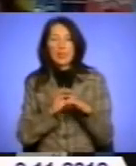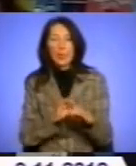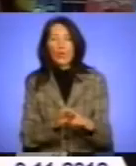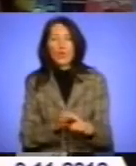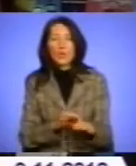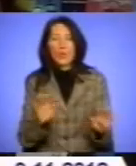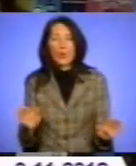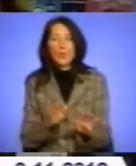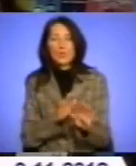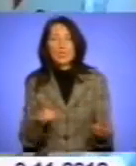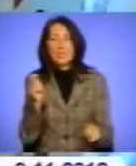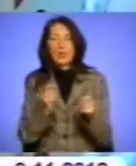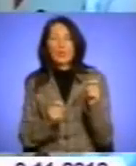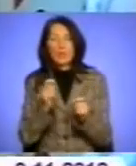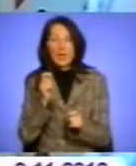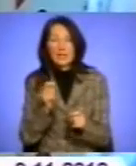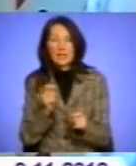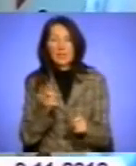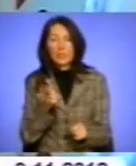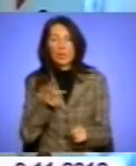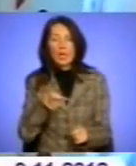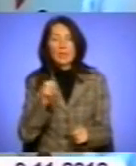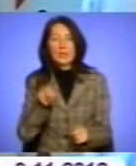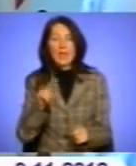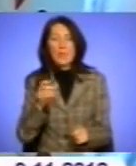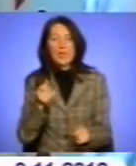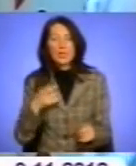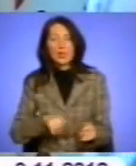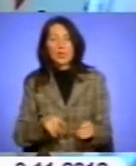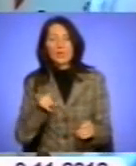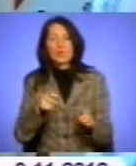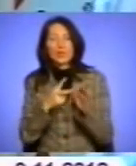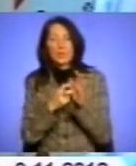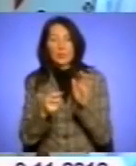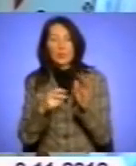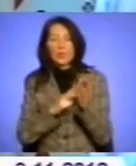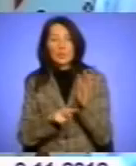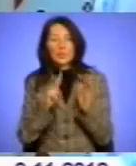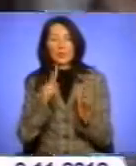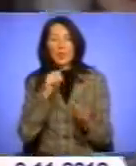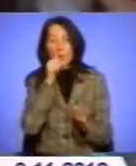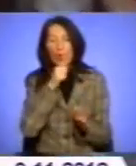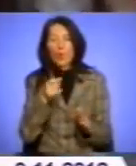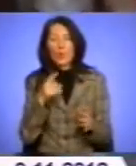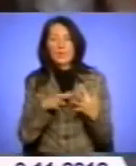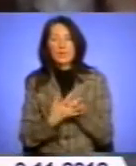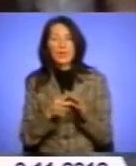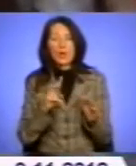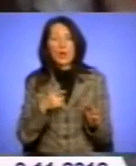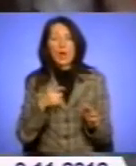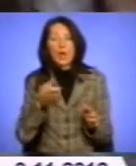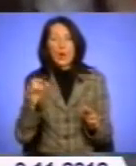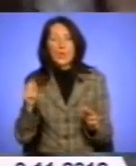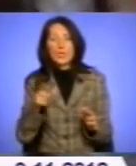літературно-музичні конференції. Богдан Лепкий народився 1872 року в селі Криголець Гусятинського району,